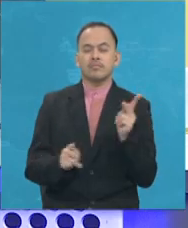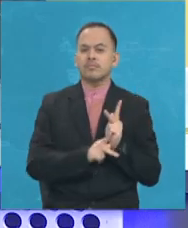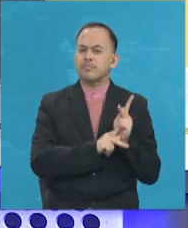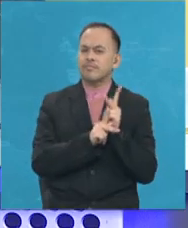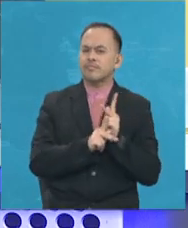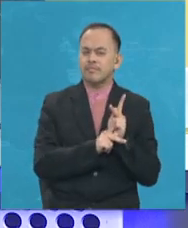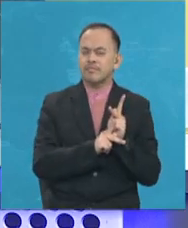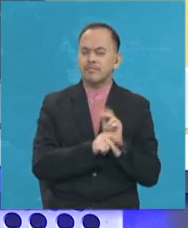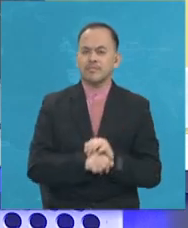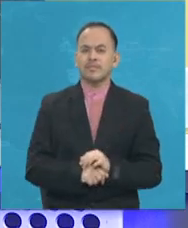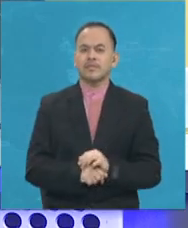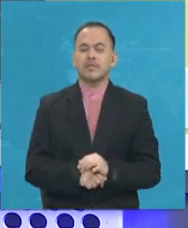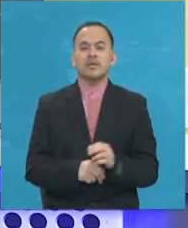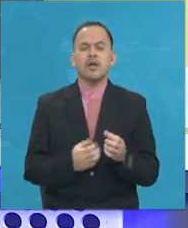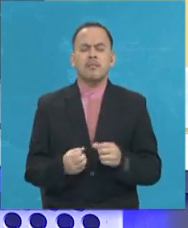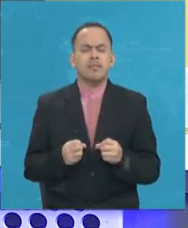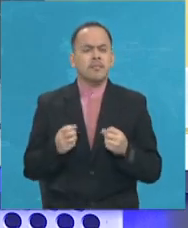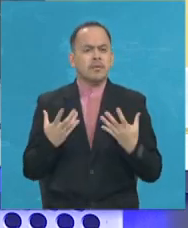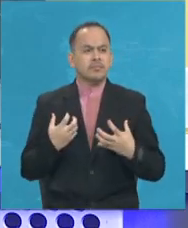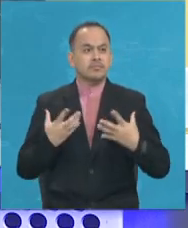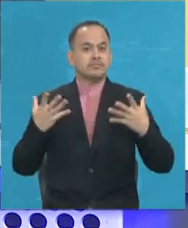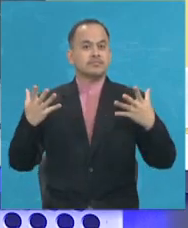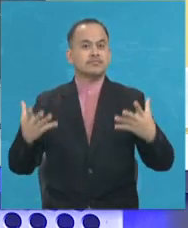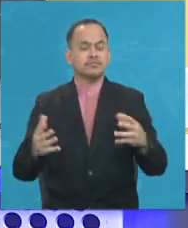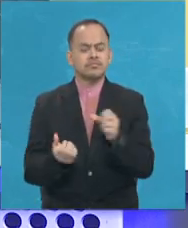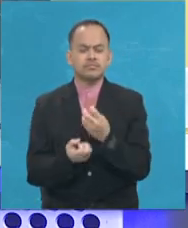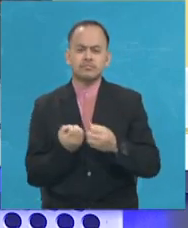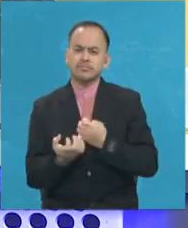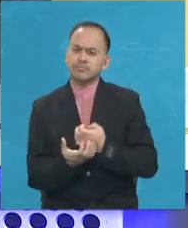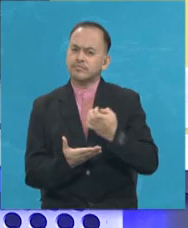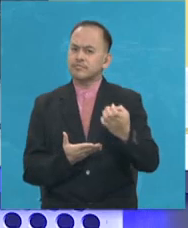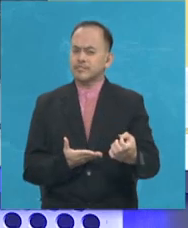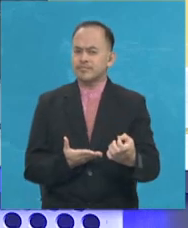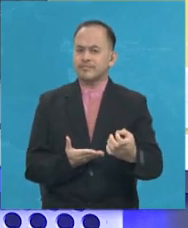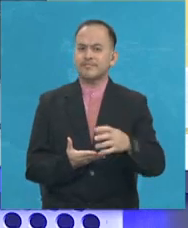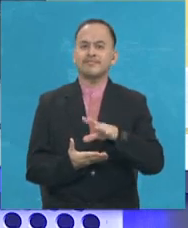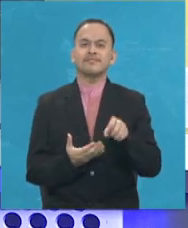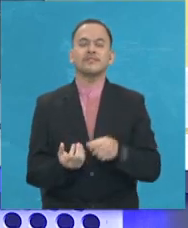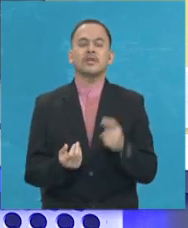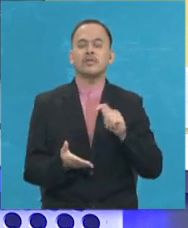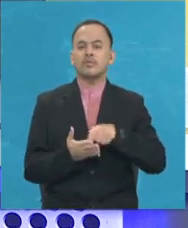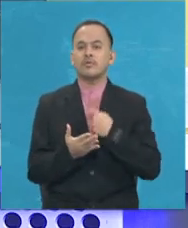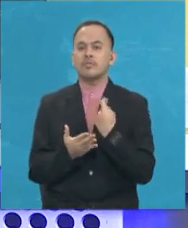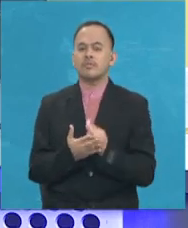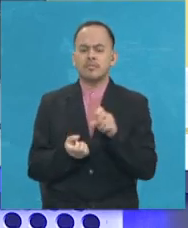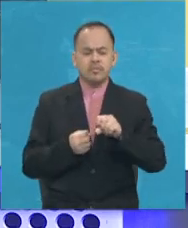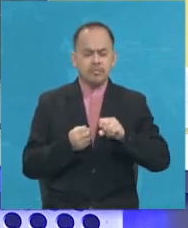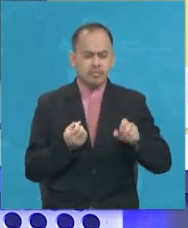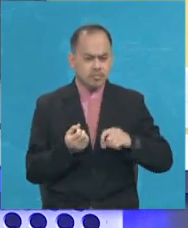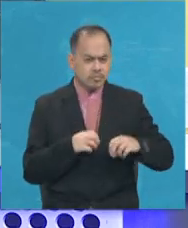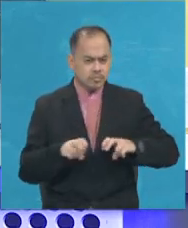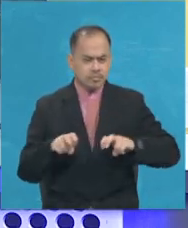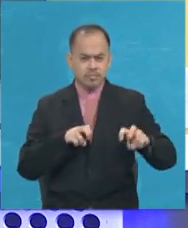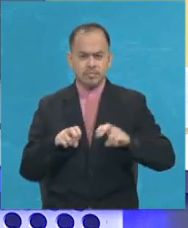bagi merangsang inovasi sosio-ekonomi negara pula bagi the juga memperkenalkan penumbuhan majelis Penyelidikan dan